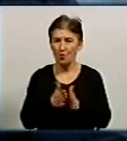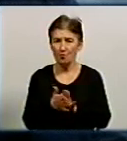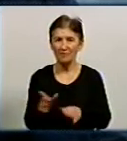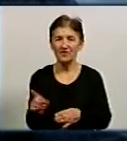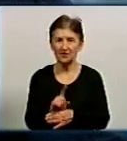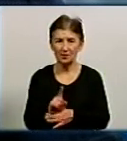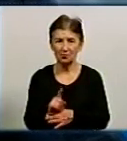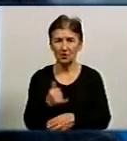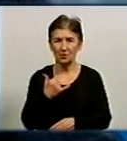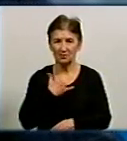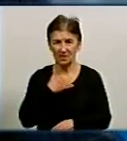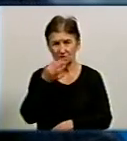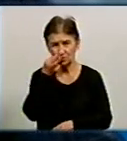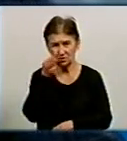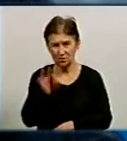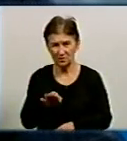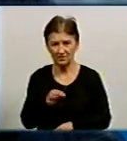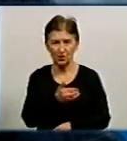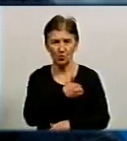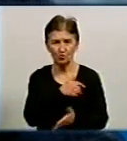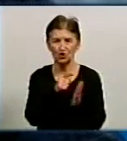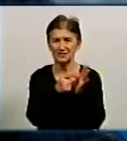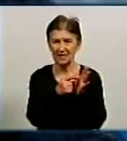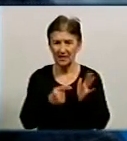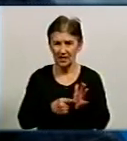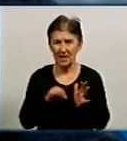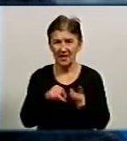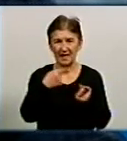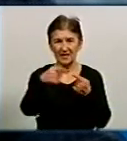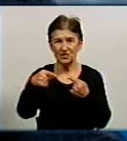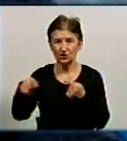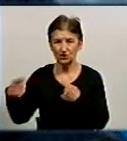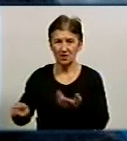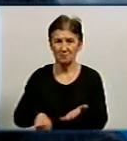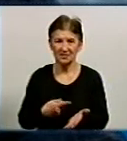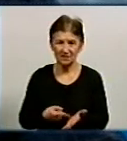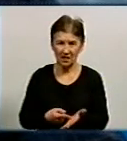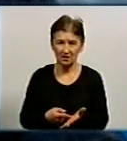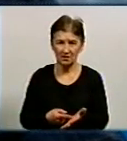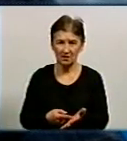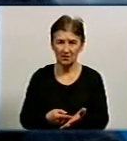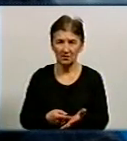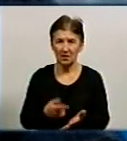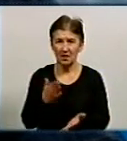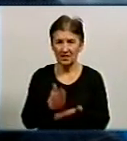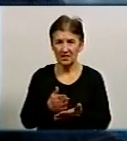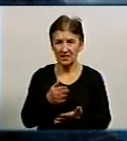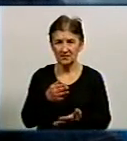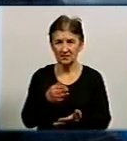того, я скажу, нашим досвідом хочуть ділитися інші міста і навіть інші країни. І як свідчення